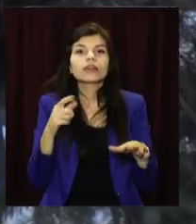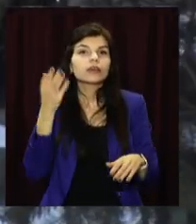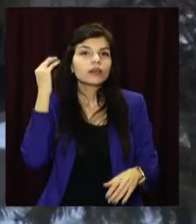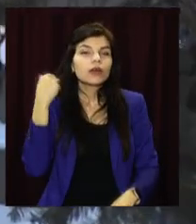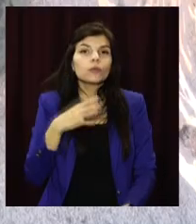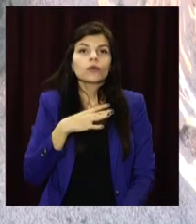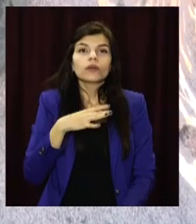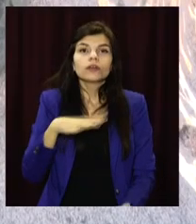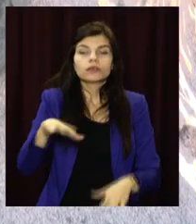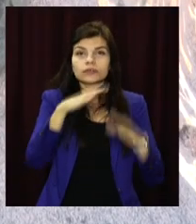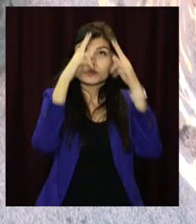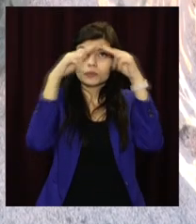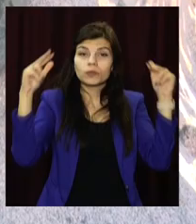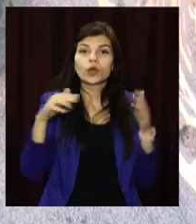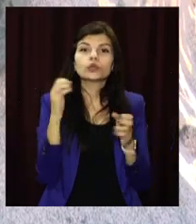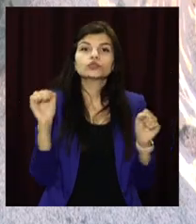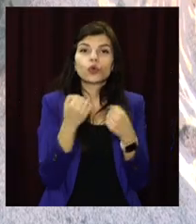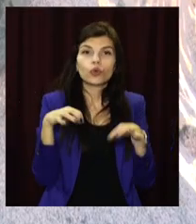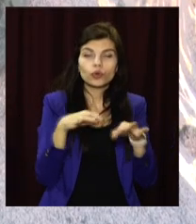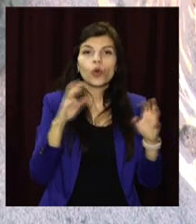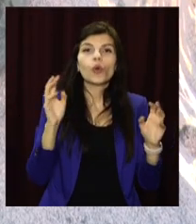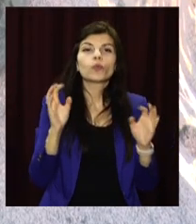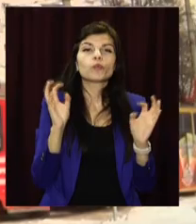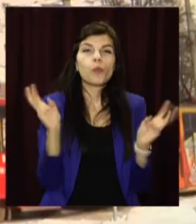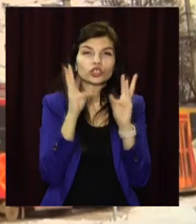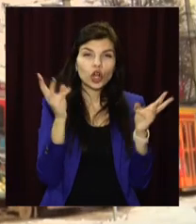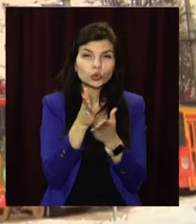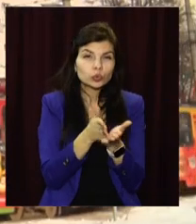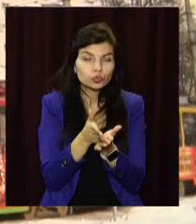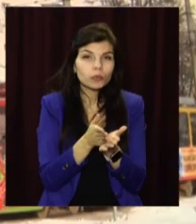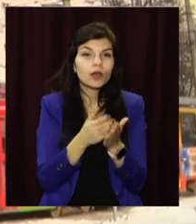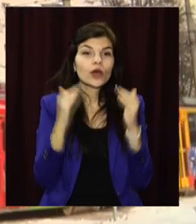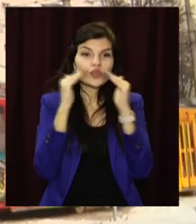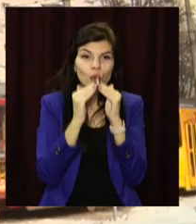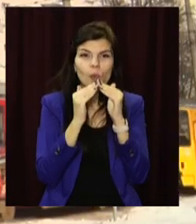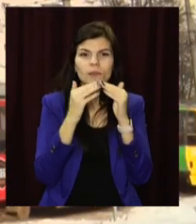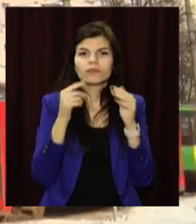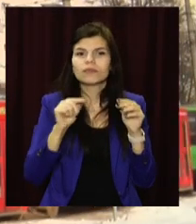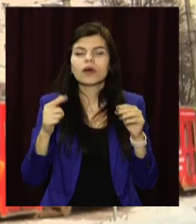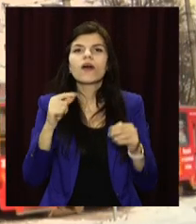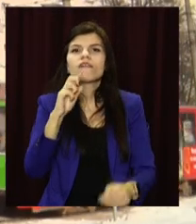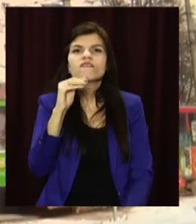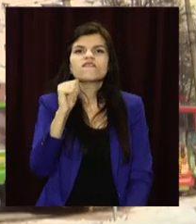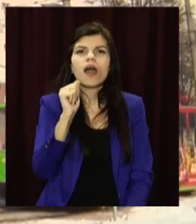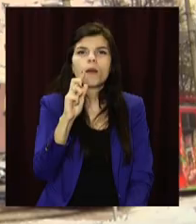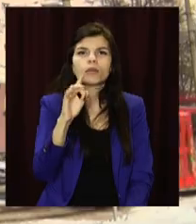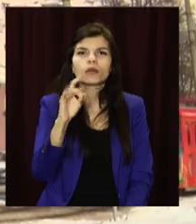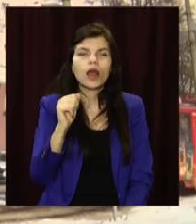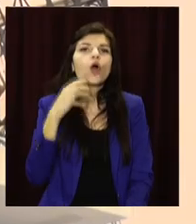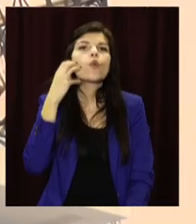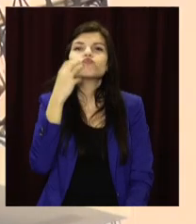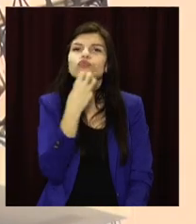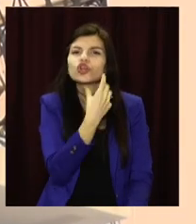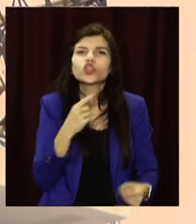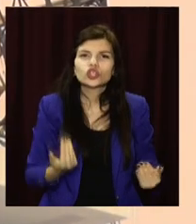швидка допомога, пожежна служба. А ще дохідні дома та маєтки, де мешкав Фабр, зупинявся Пушкін, де гуляли городянки у пишних